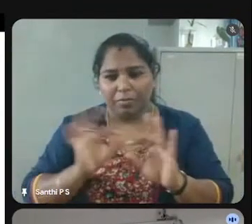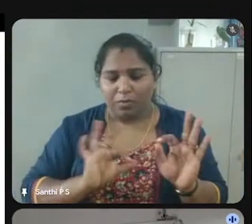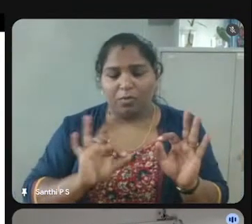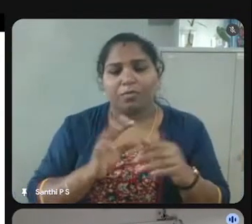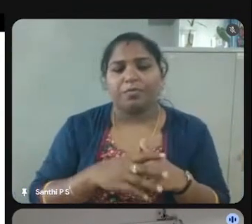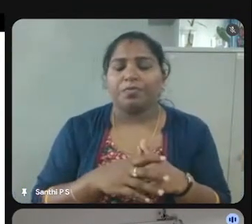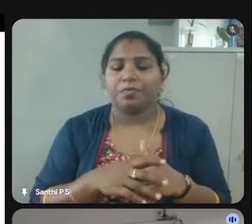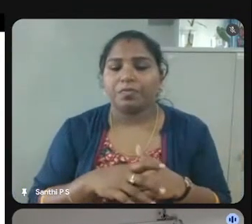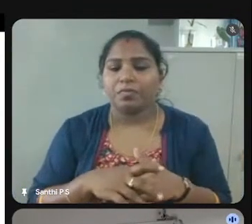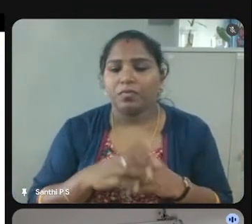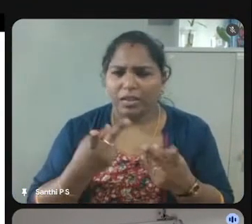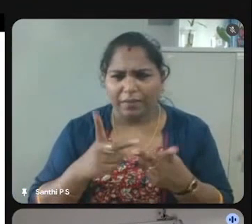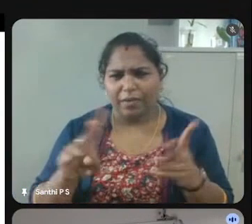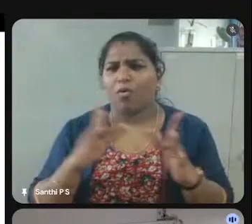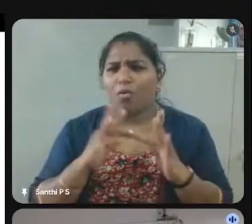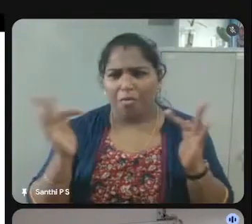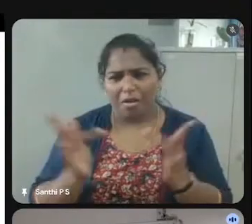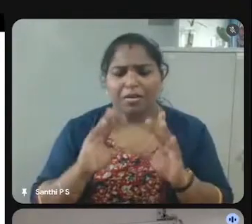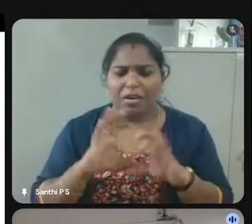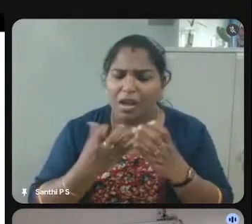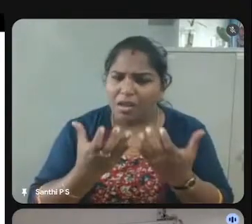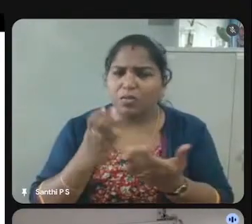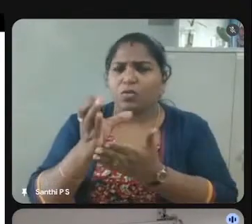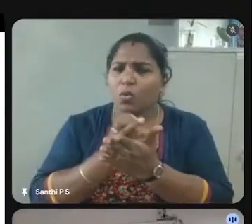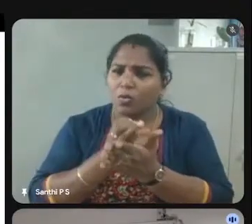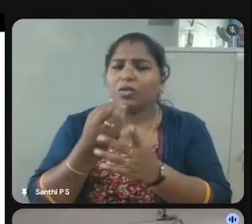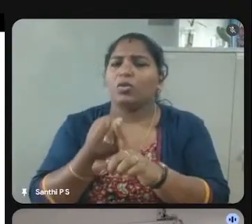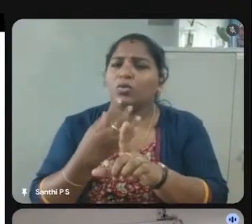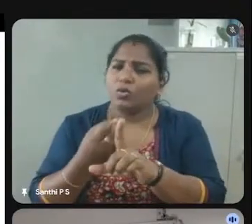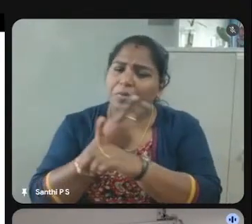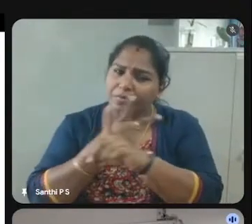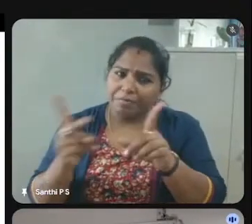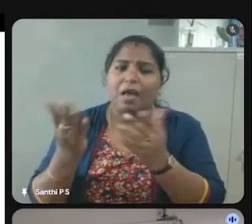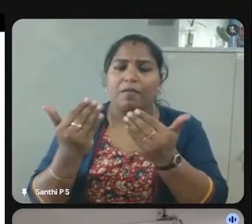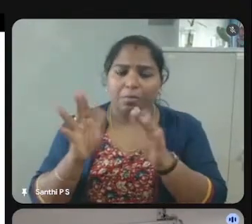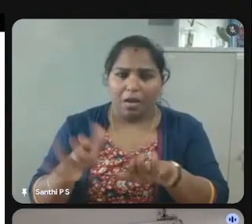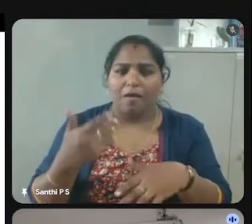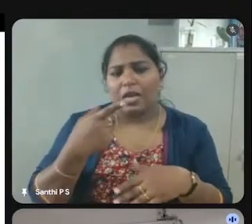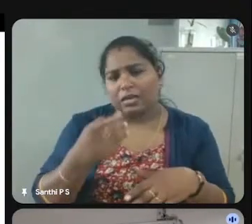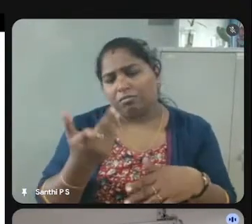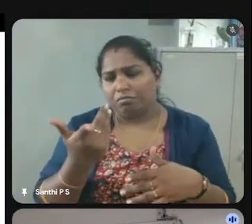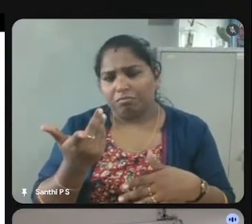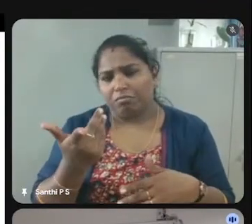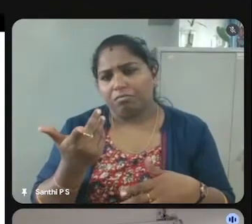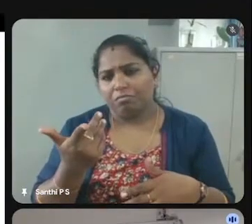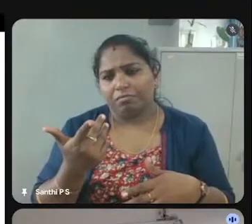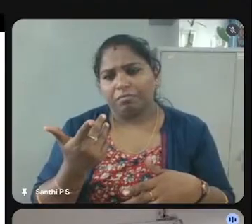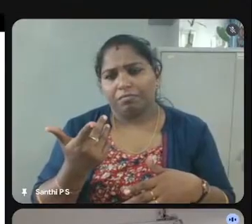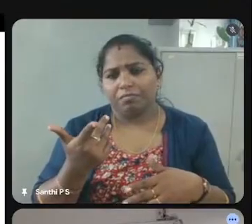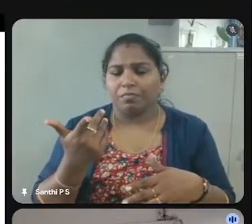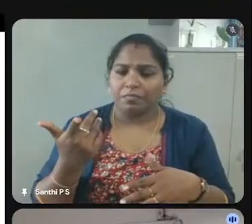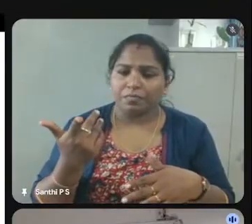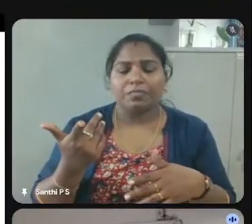ഇങ്ങനത്തെ കാര്യങ്ങളൊക്കെ കുറിച്ച് ഓൺലൈൻ ക്ലാസ്സസും ഓൺലൈൻ കോഴ്സസും യൂട്യൂബിലും ഒക്കെ ഒരുപാട് കോഴ്സസ് ഒക്കെ അവൈലബിൾ ആണ്. അപ്പൊ അതിന്റെ വിദഗ്ധരുടെ അടുത്തുനിന്ന് തന്നെ